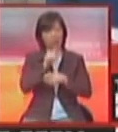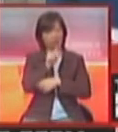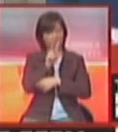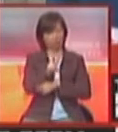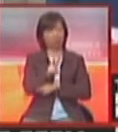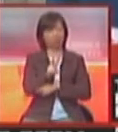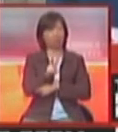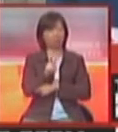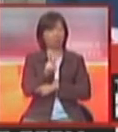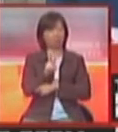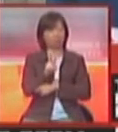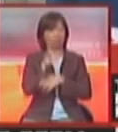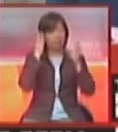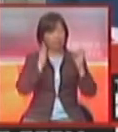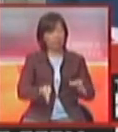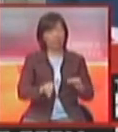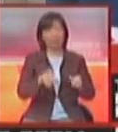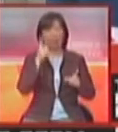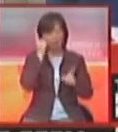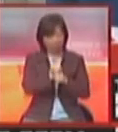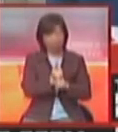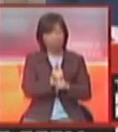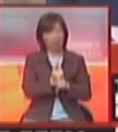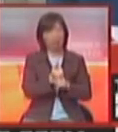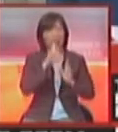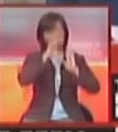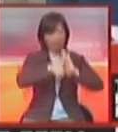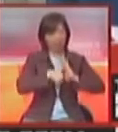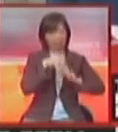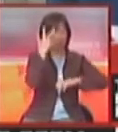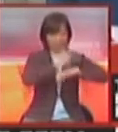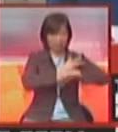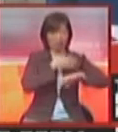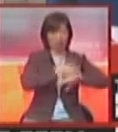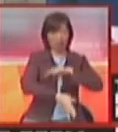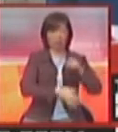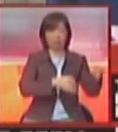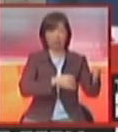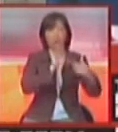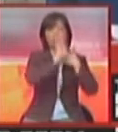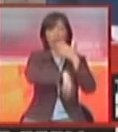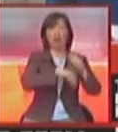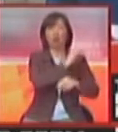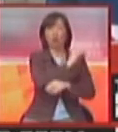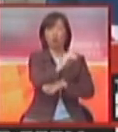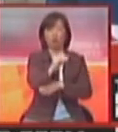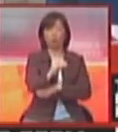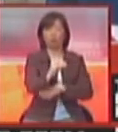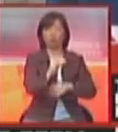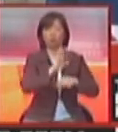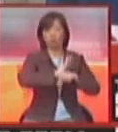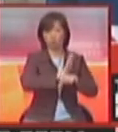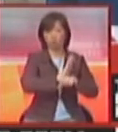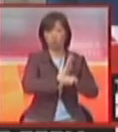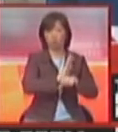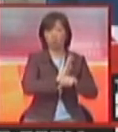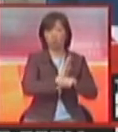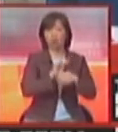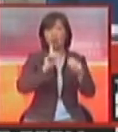pagkatapos ng suspension, pwede na silang bumalik sa kanya-kanilang show, no? At yung suspension pala,